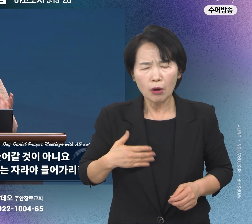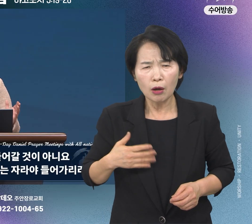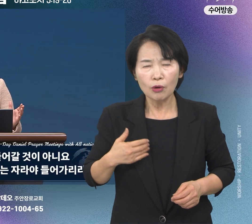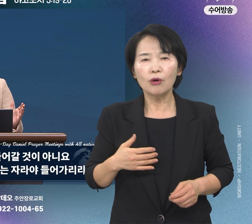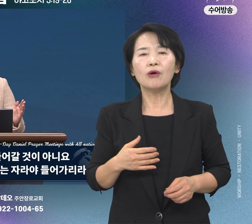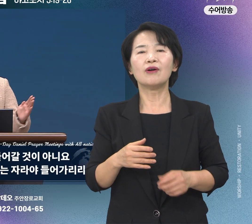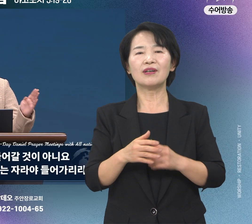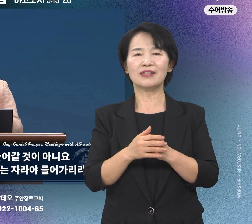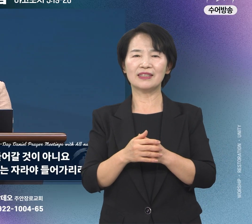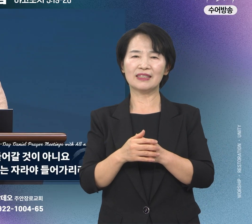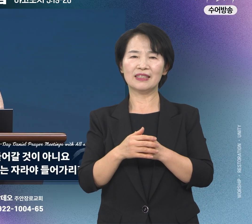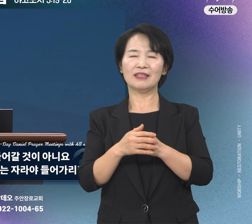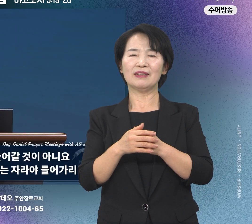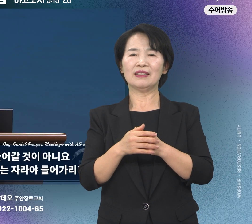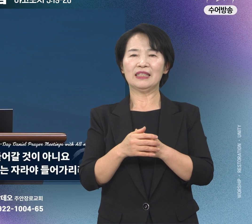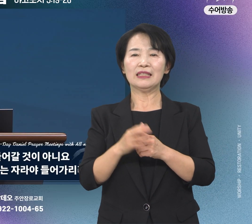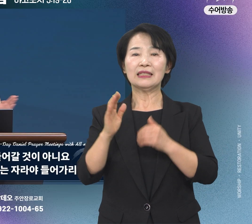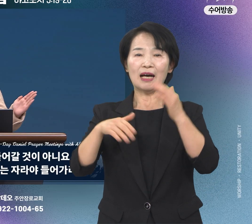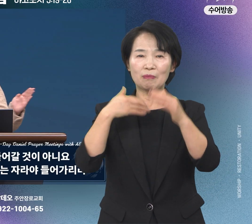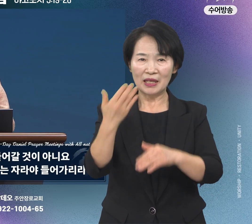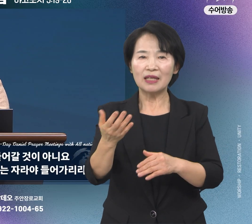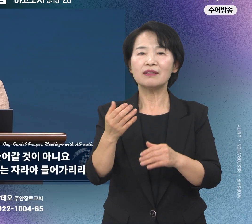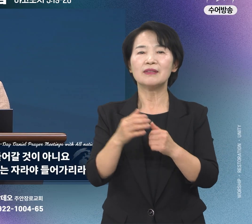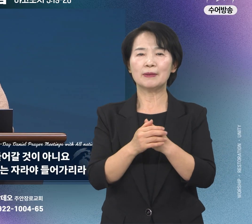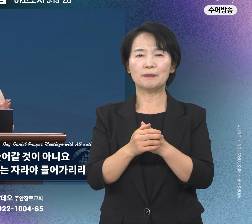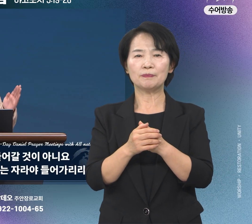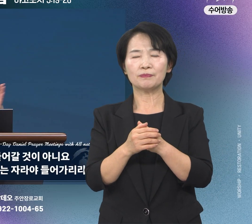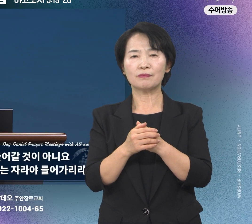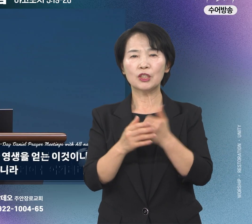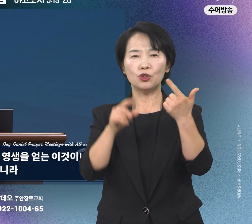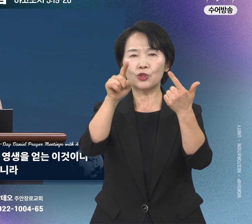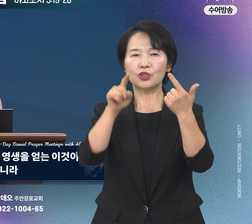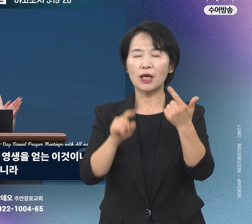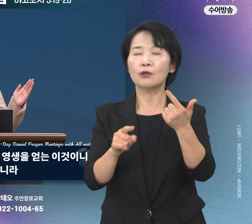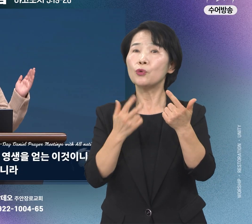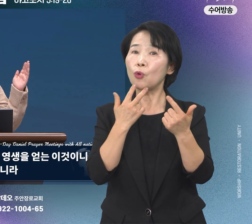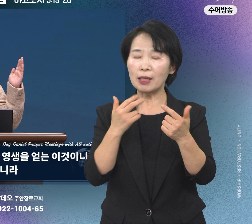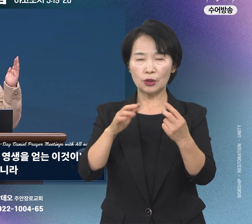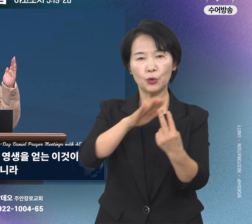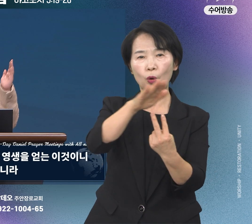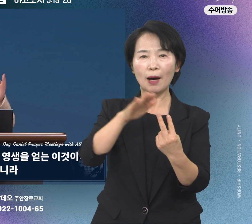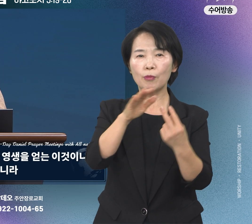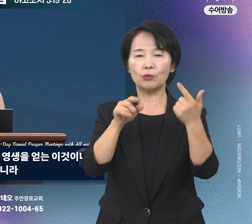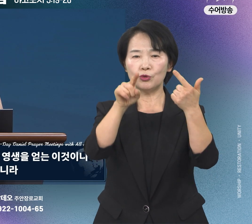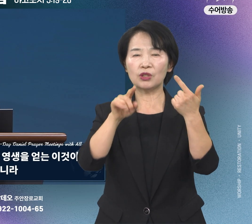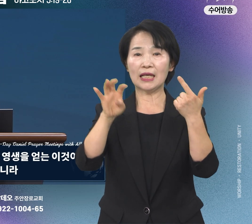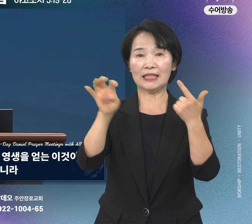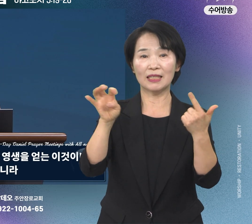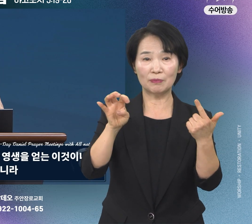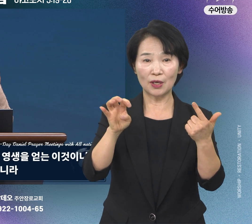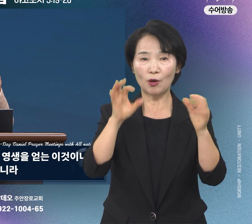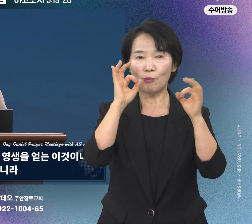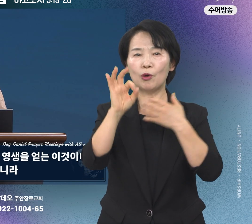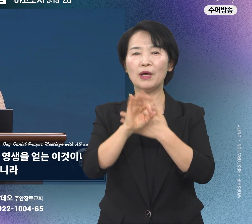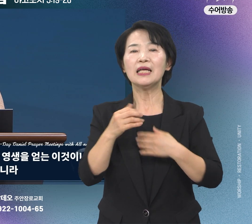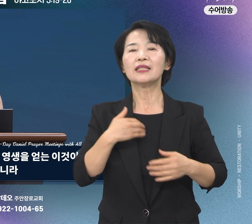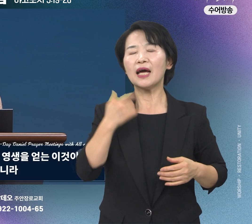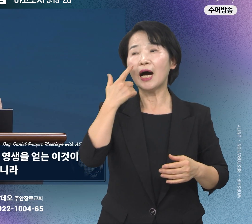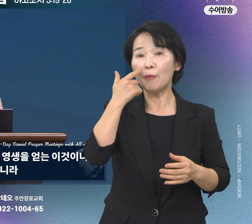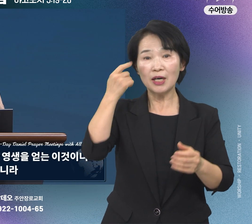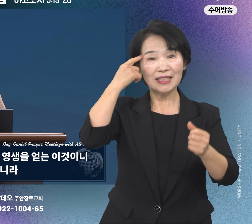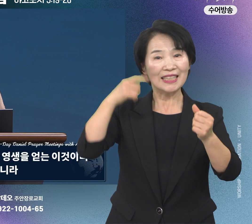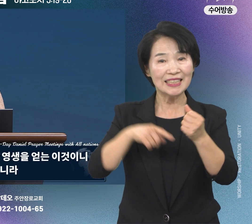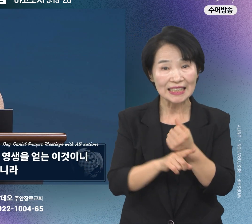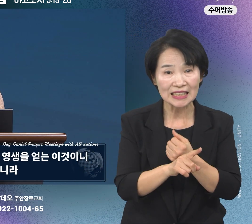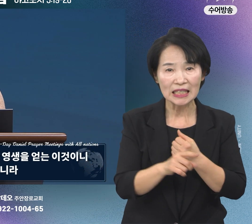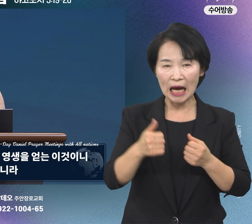6장 40절을 또 펴봐요. 6장 40절에는 또 이렇게 있습니다. 요한복음 6장 40절, 내 아버지의